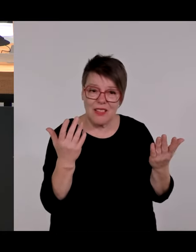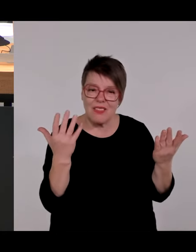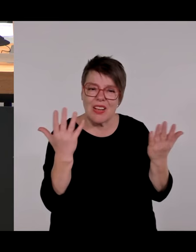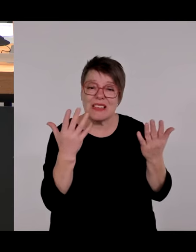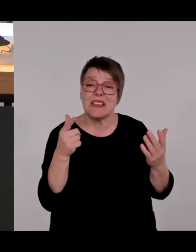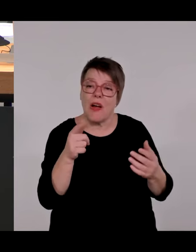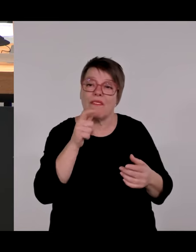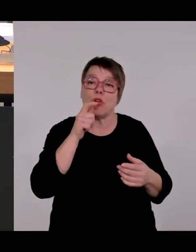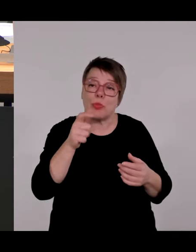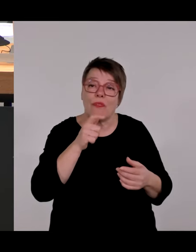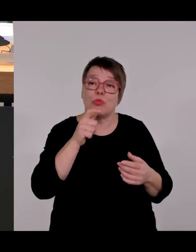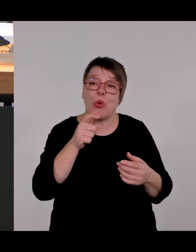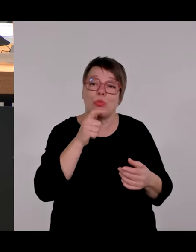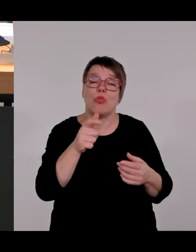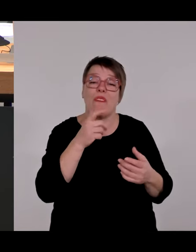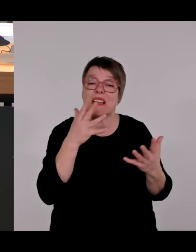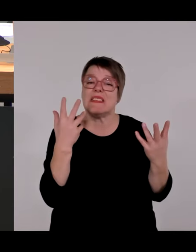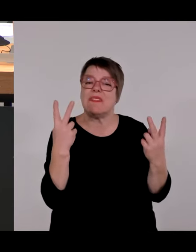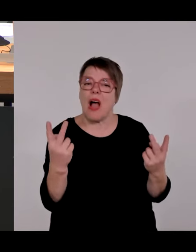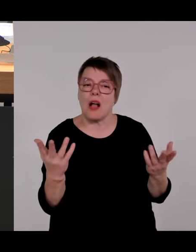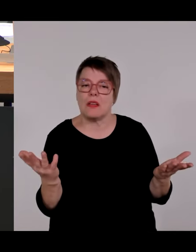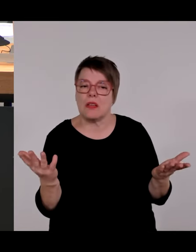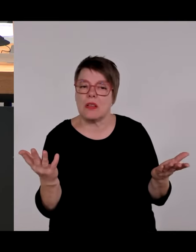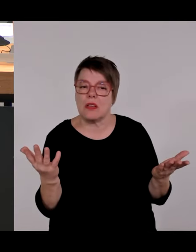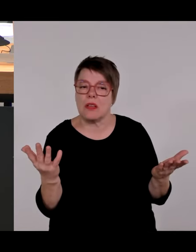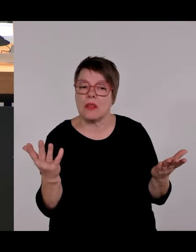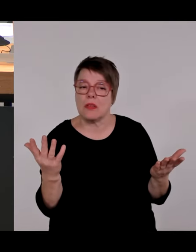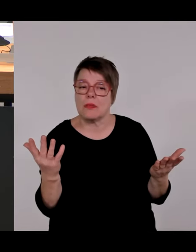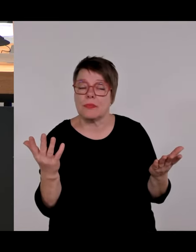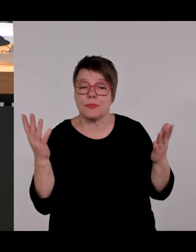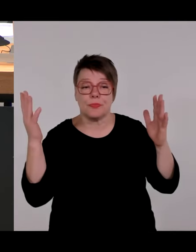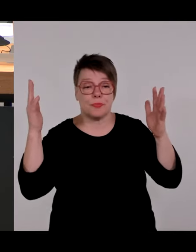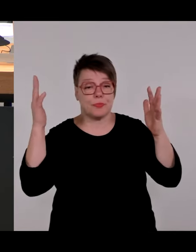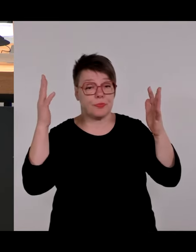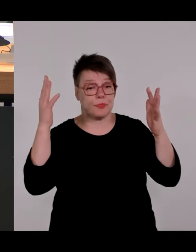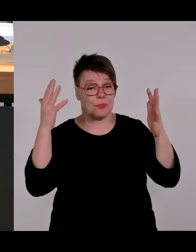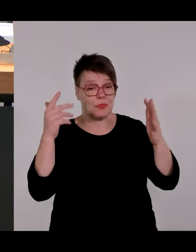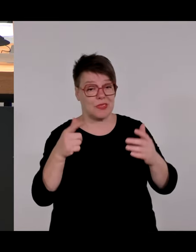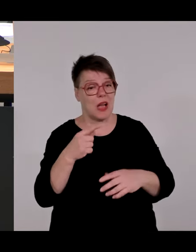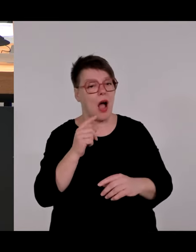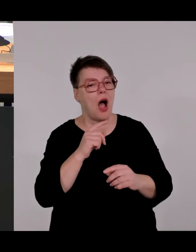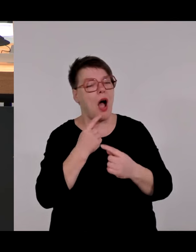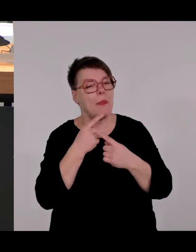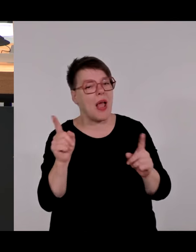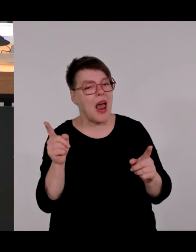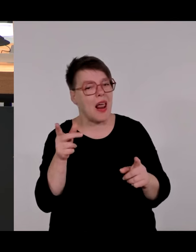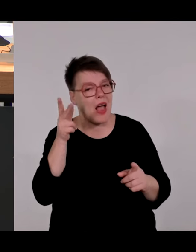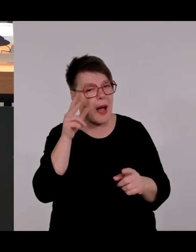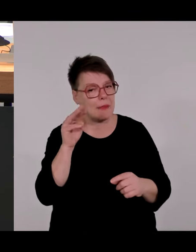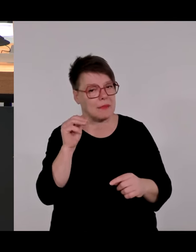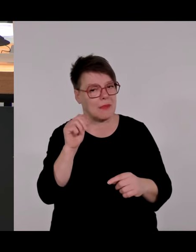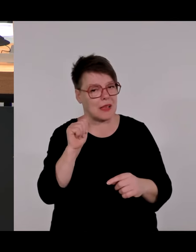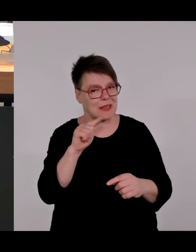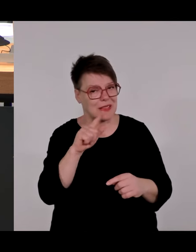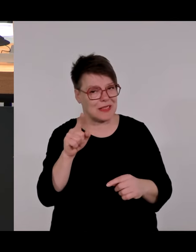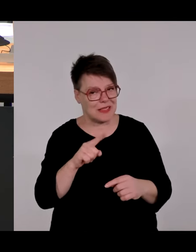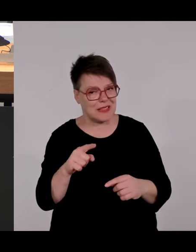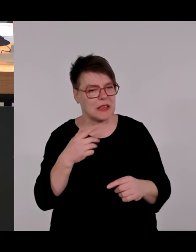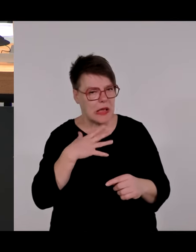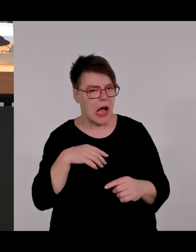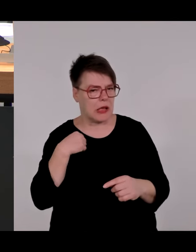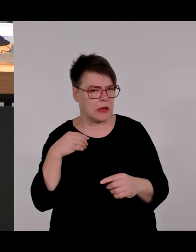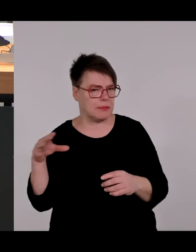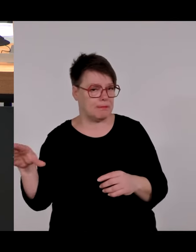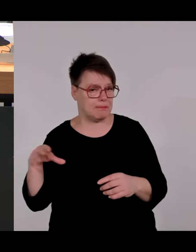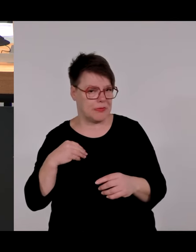auch längerfristig sind, die nicht nur Symbolpolitik sind. Lassen Sie uns wieder zu den Fakten zurückkehren, Herr Regierender Bürgermeister, und lassen Sie uns in eine Diskussion kommen,